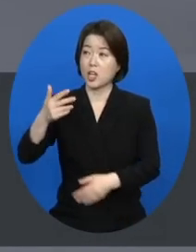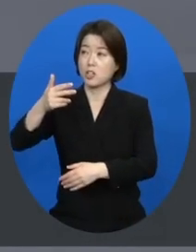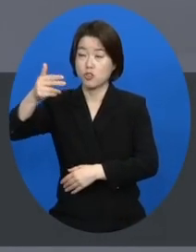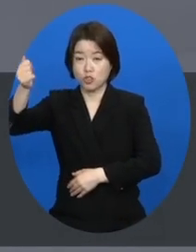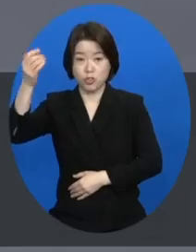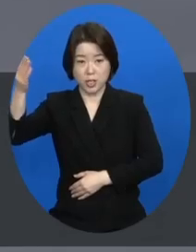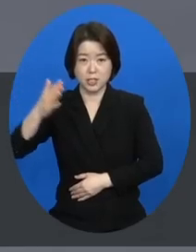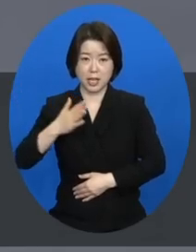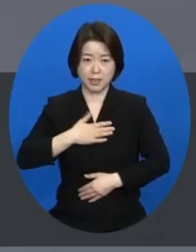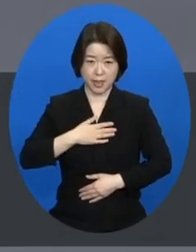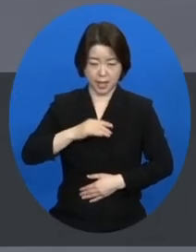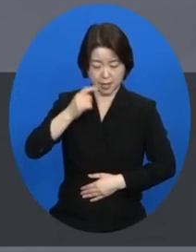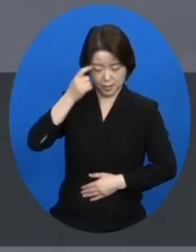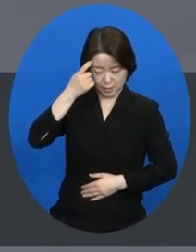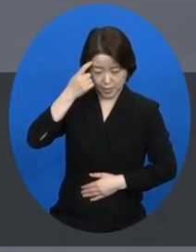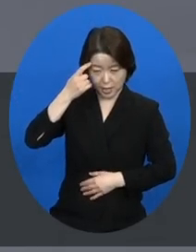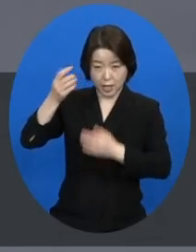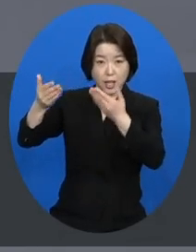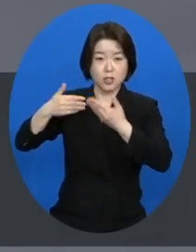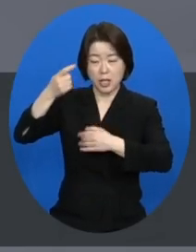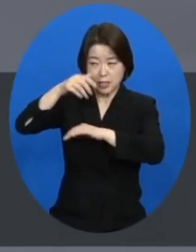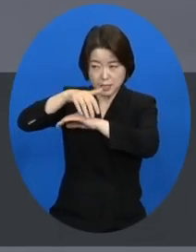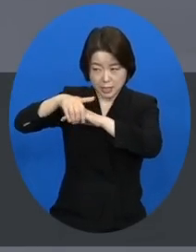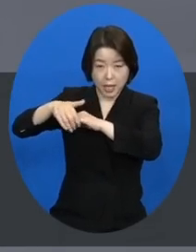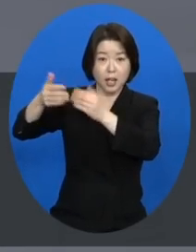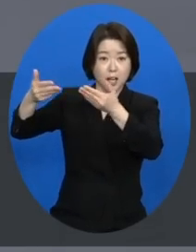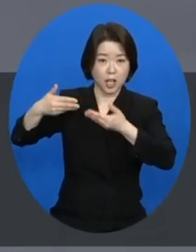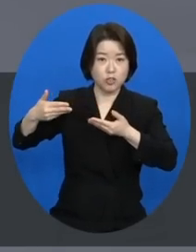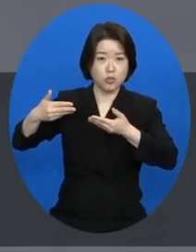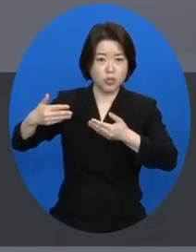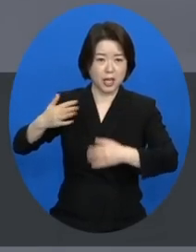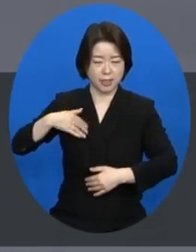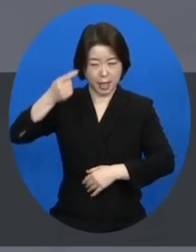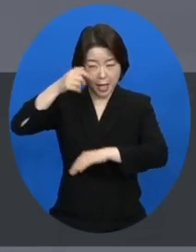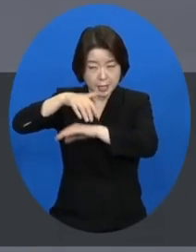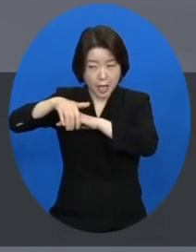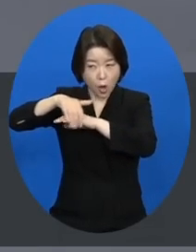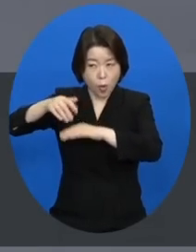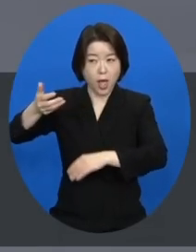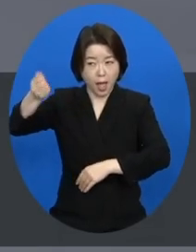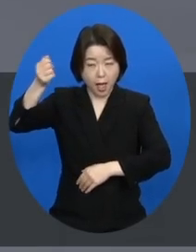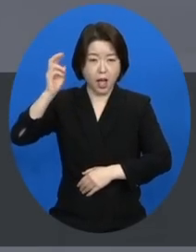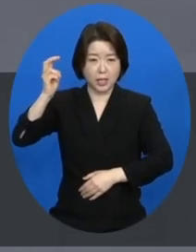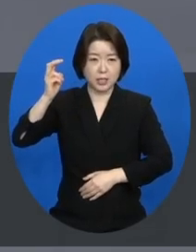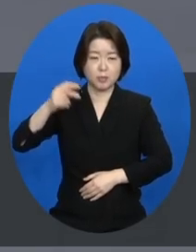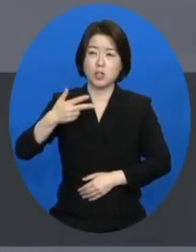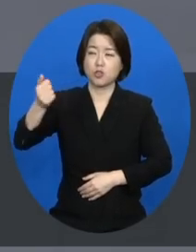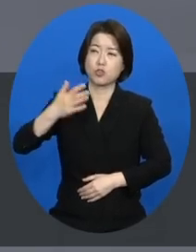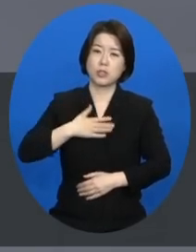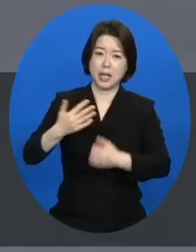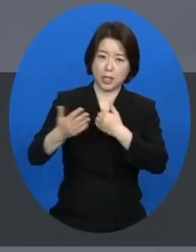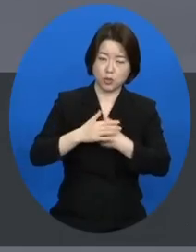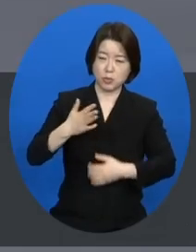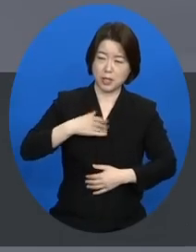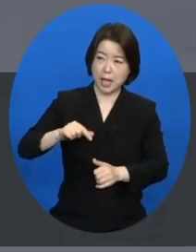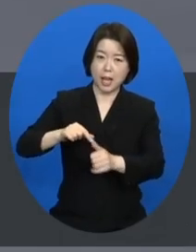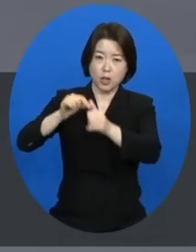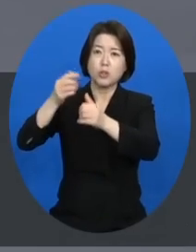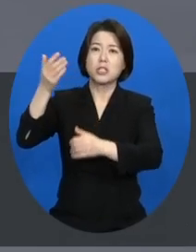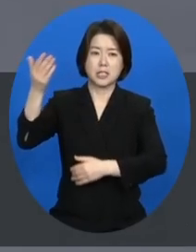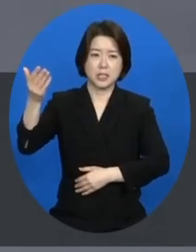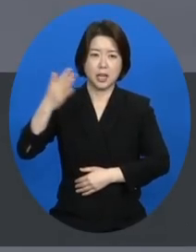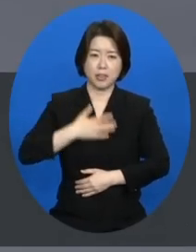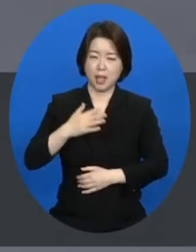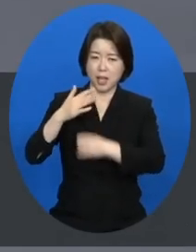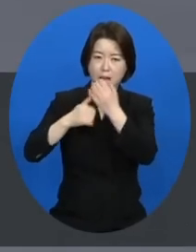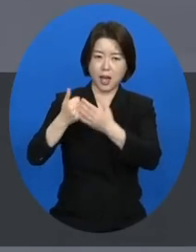주께서는 나를 생각, 하사부, 생각, 나를 계획하고 계시오니 주는 나의 도움이시오 나를 건지시는 이시라 나의